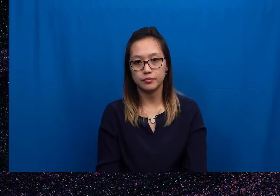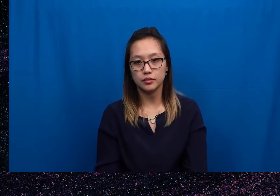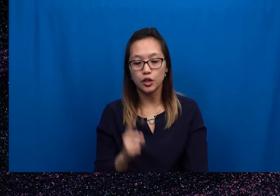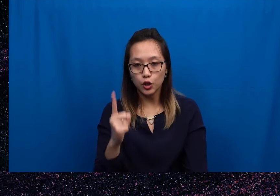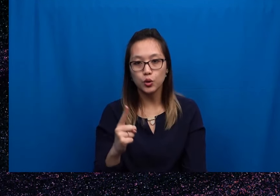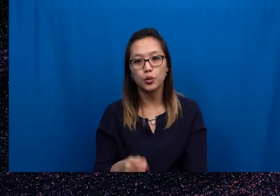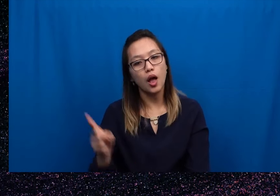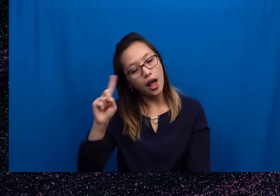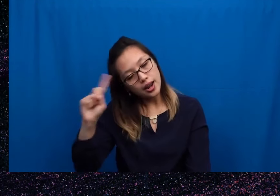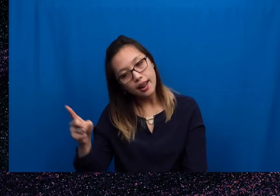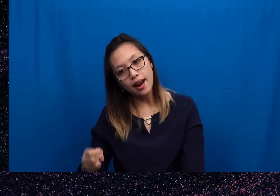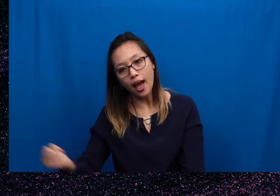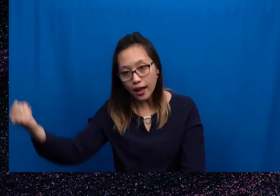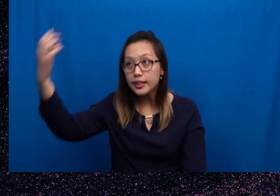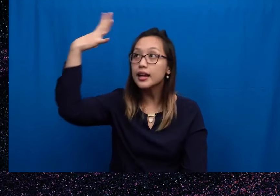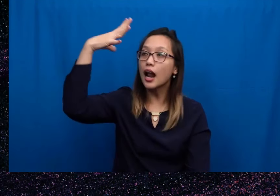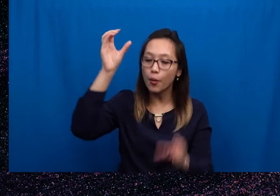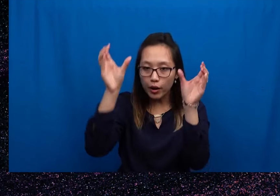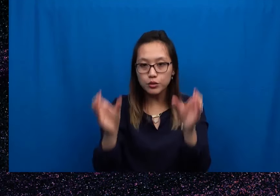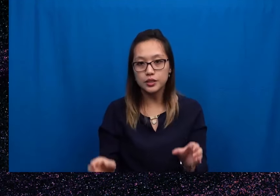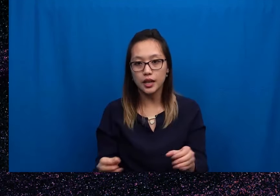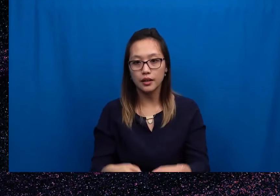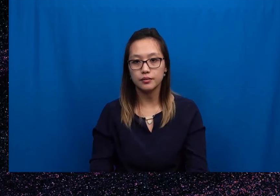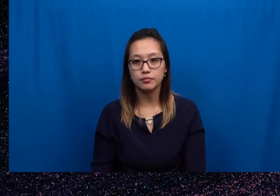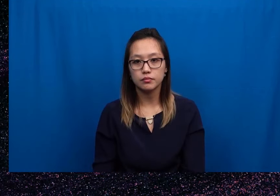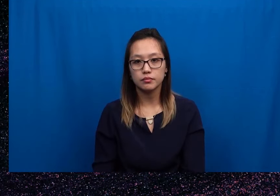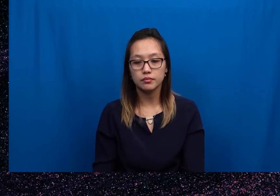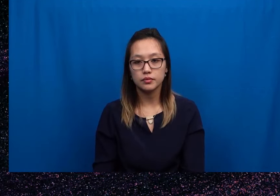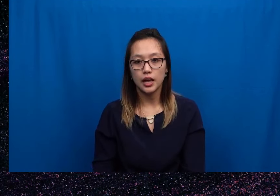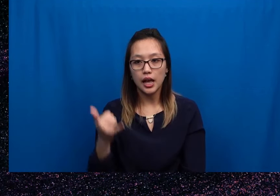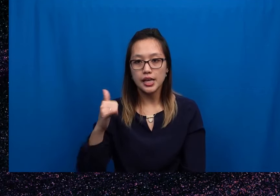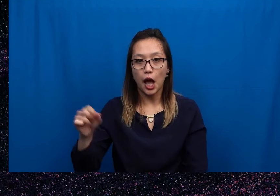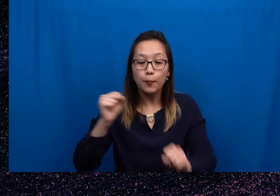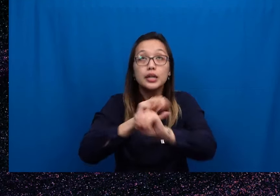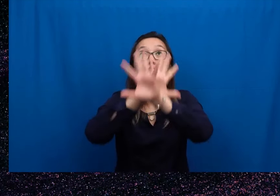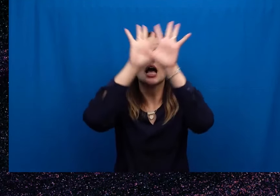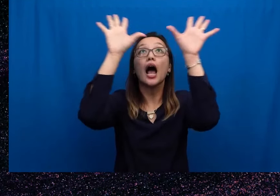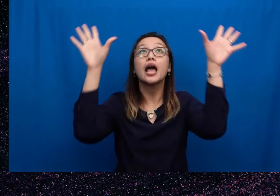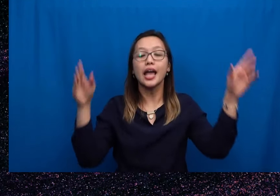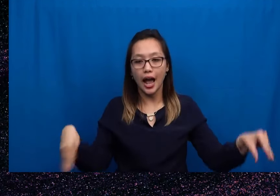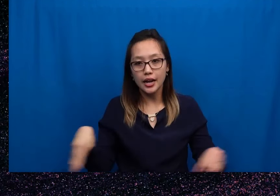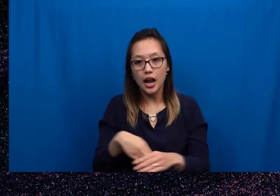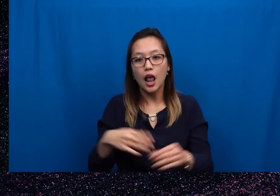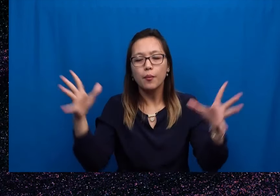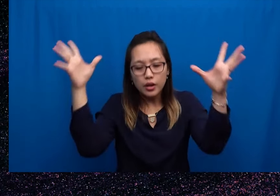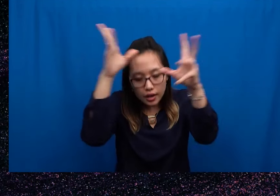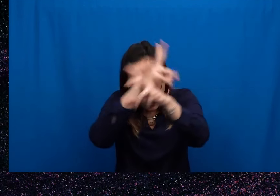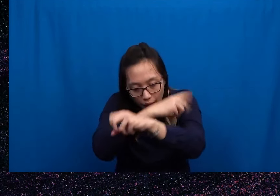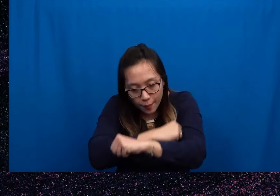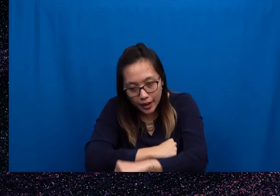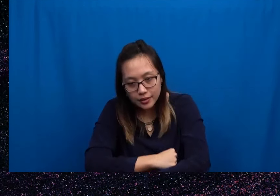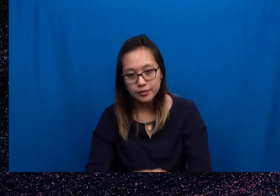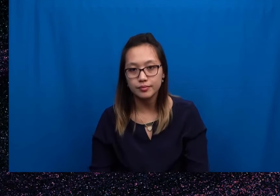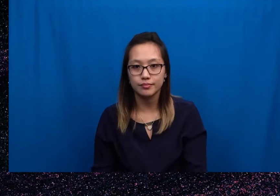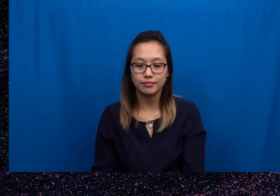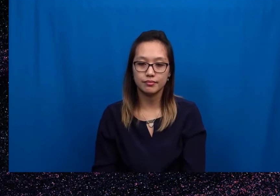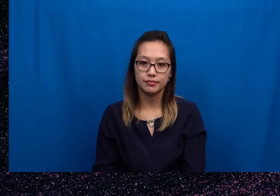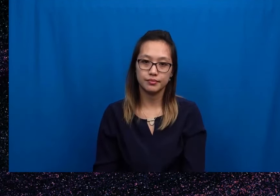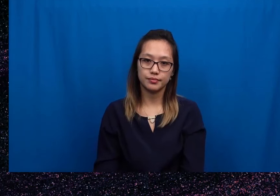manusia. Terang bagi manusia yang bercahaya di dalam kegelapan. Dan kegelapan itu tidak akan pernah